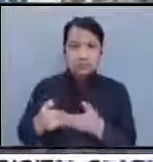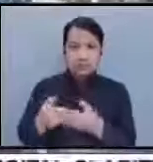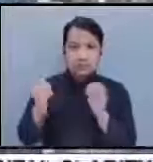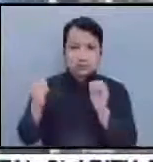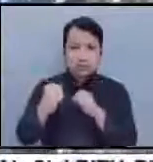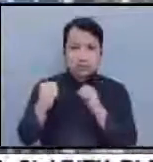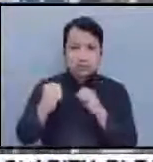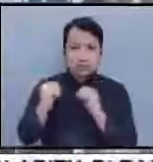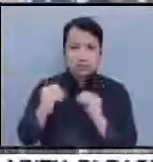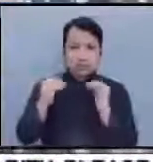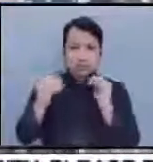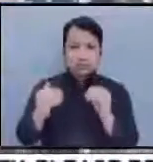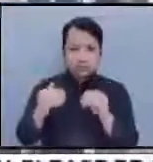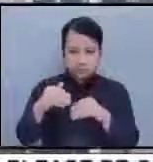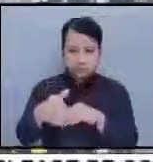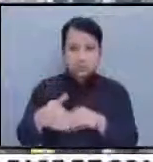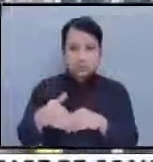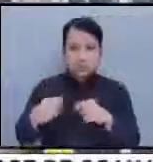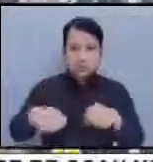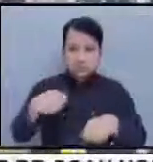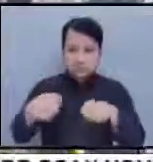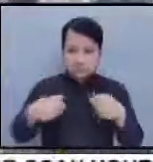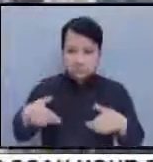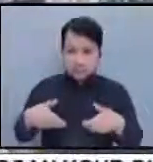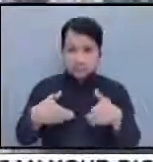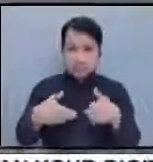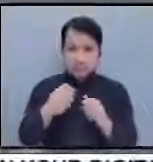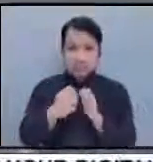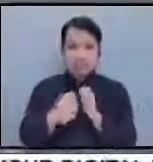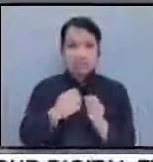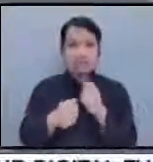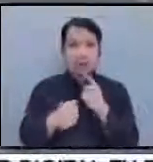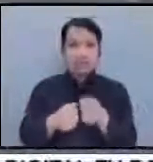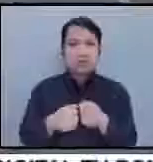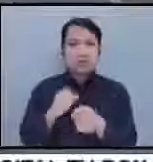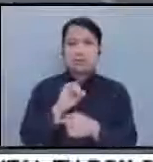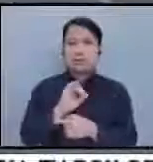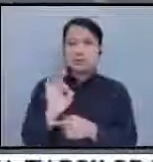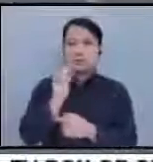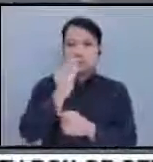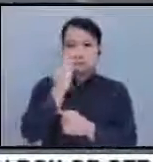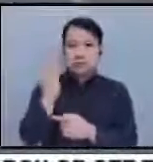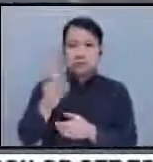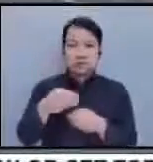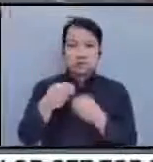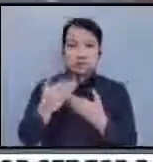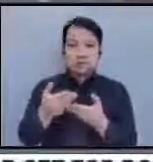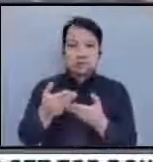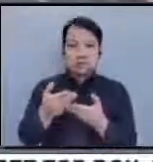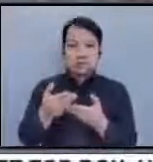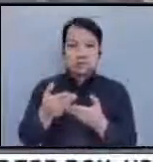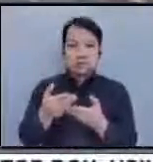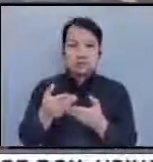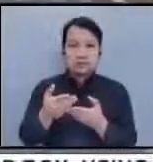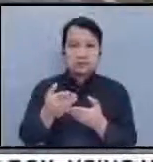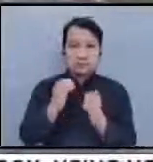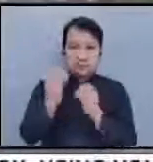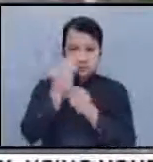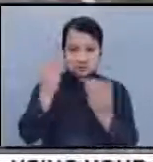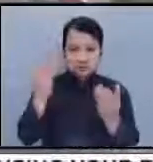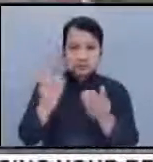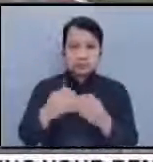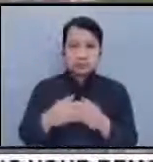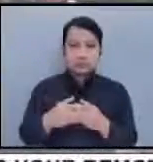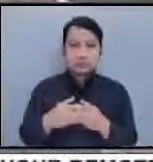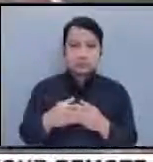elevated walkway at bike lane sa EDSA. Ayon kay Artes, kapag napatupad ay maaaring mabigyan na ng exclusive lane sa EDSA ang mga motorsiklo mula